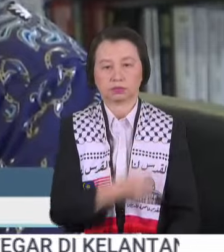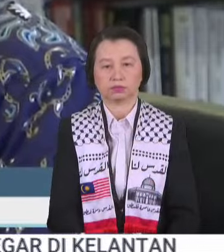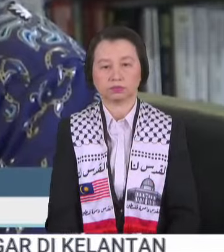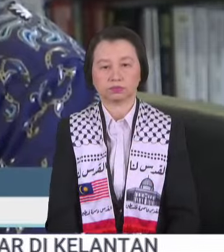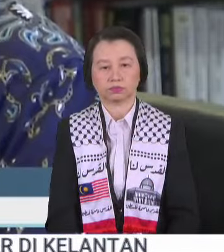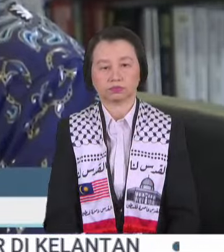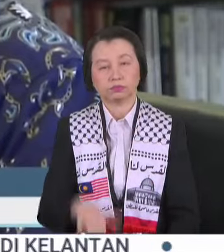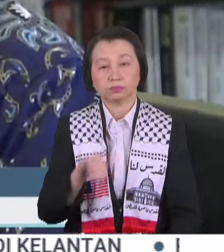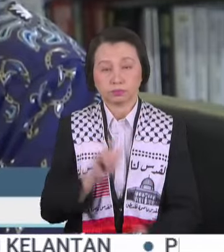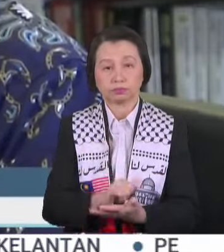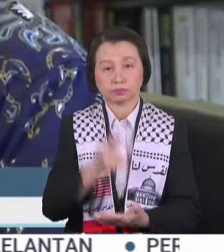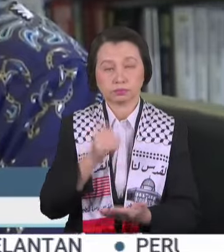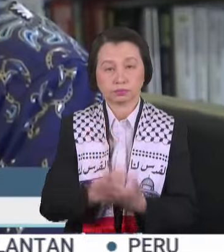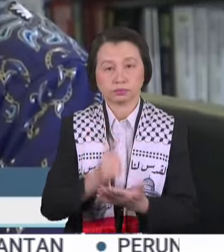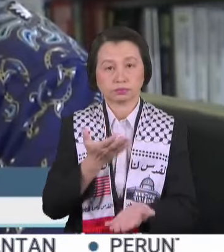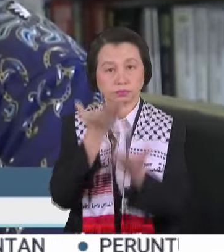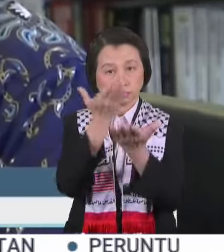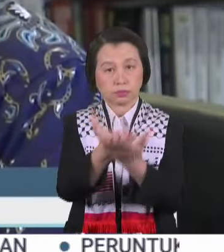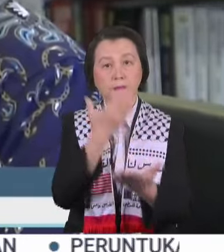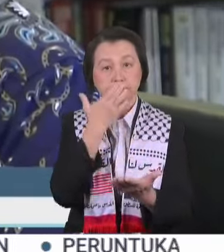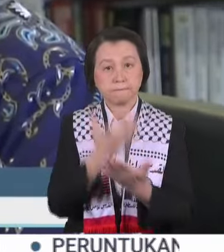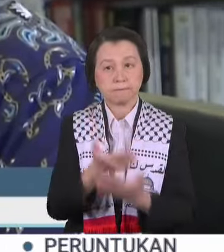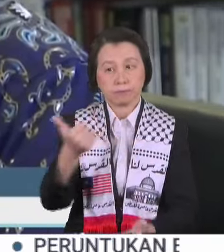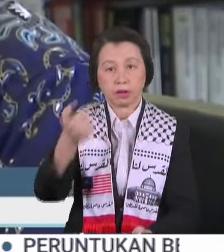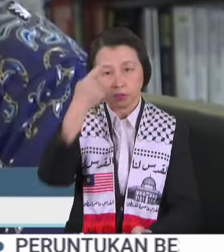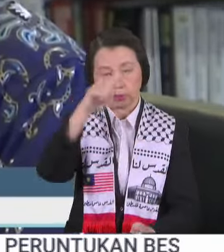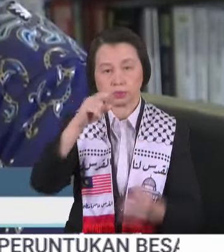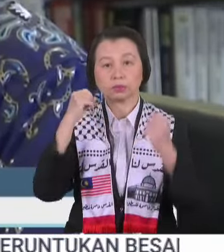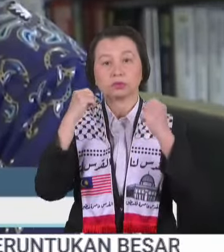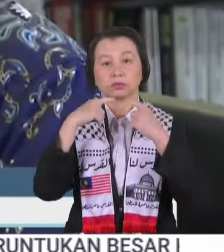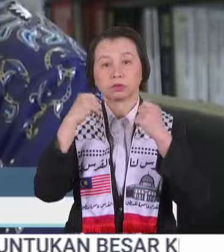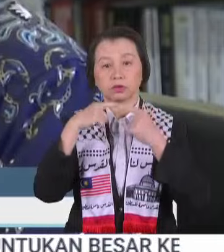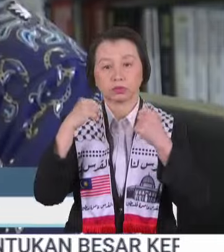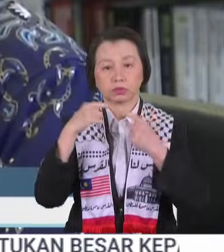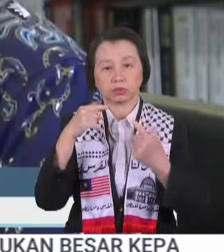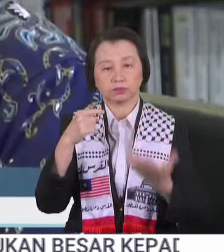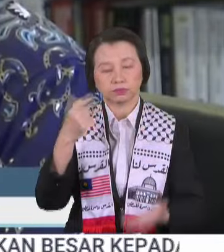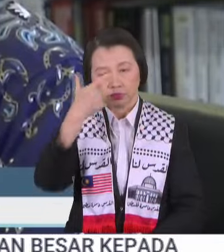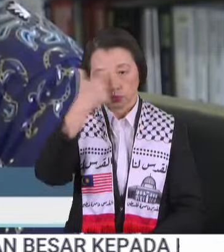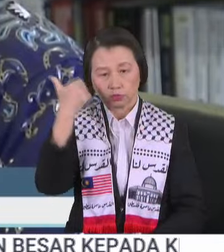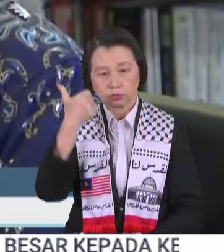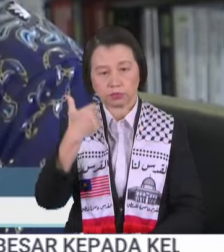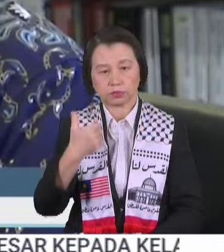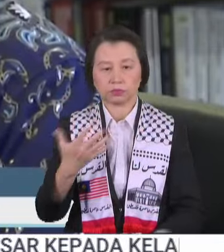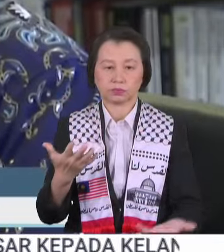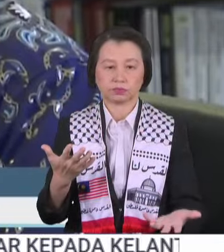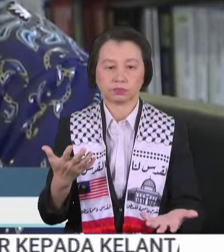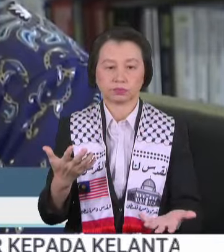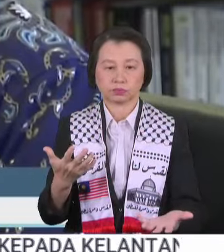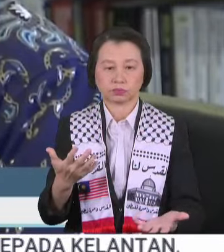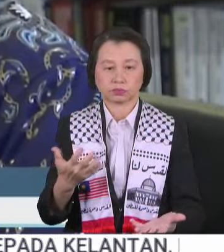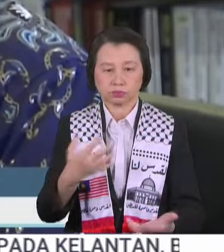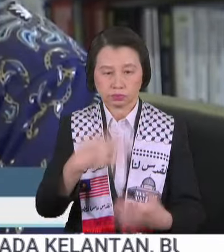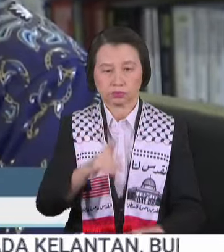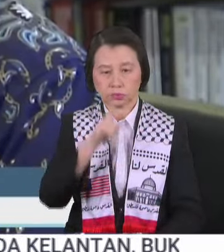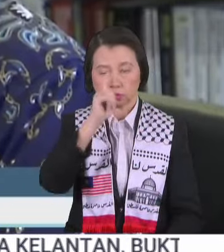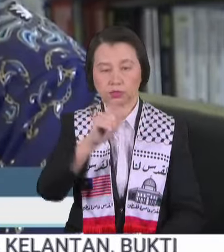itu saranan yang baik bagi swasta. Apabila dari segi selarasnya, sudah